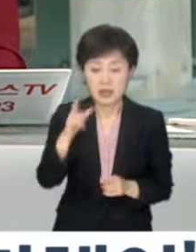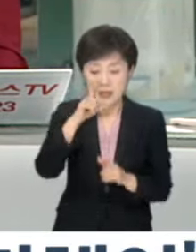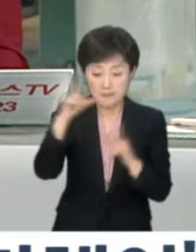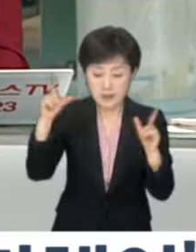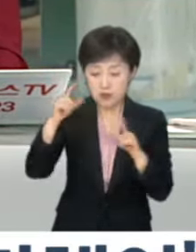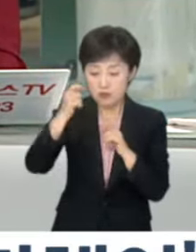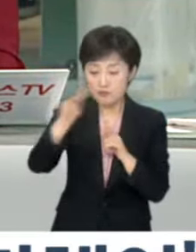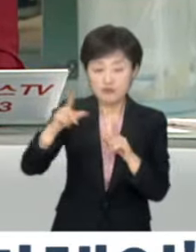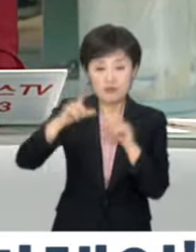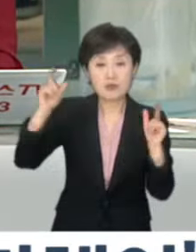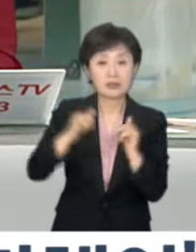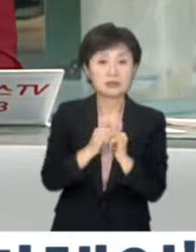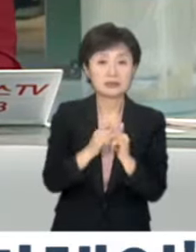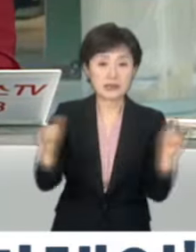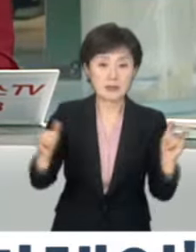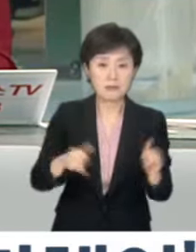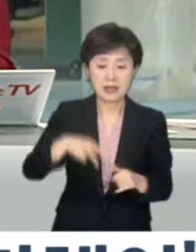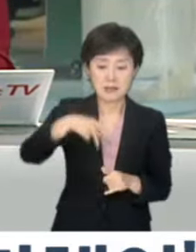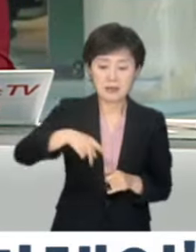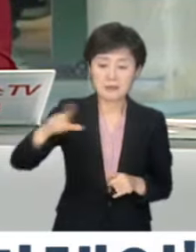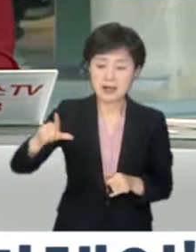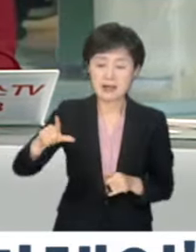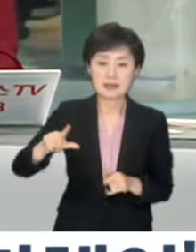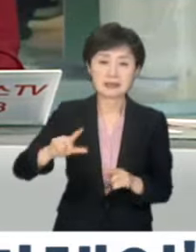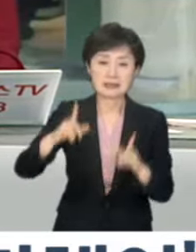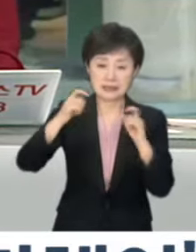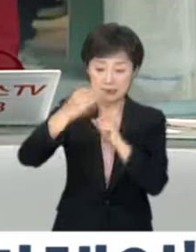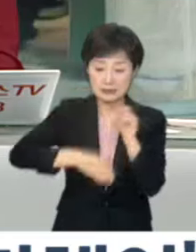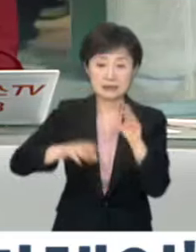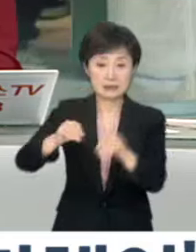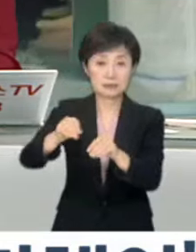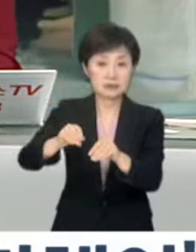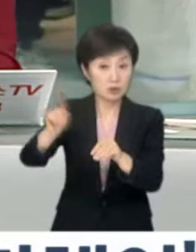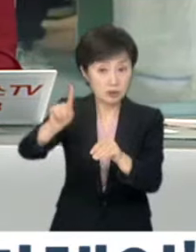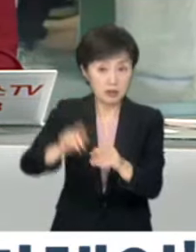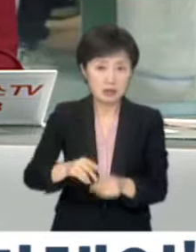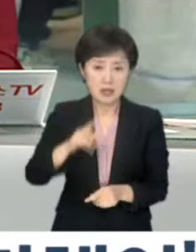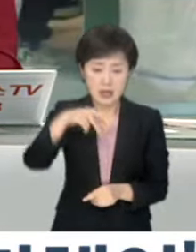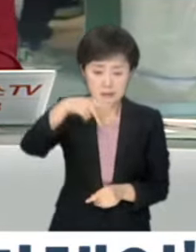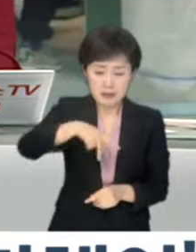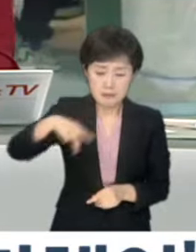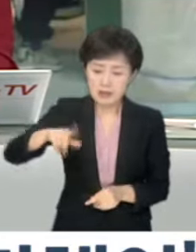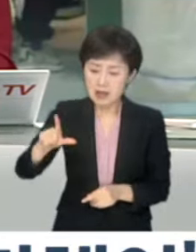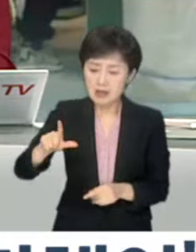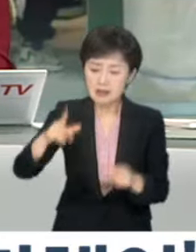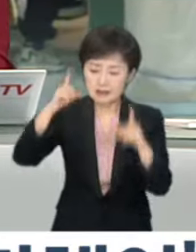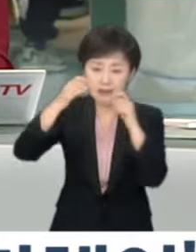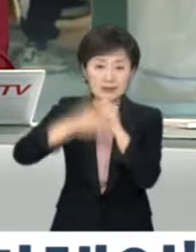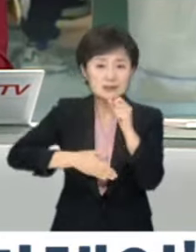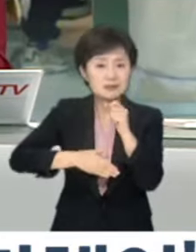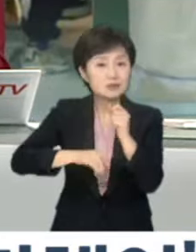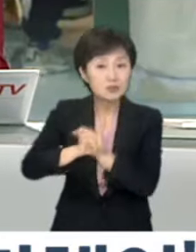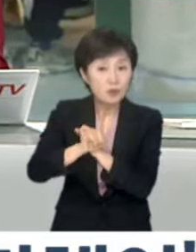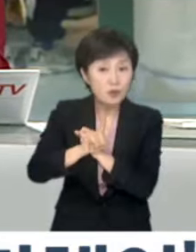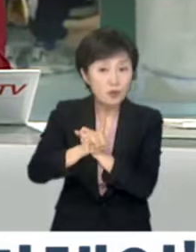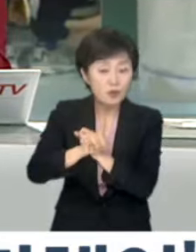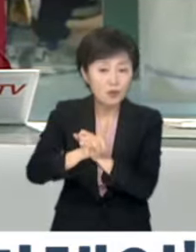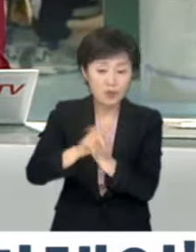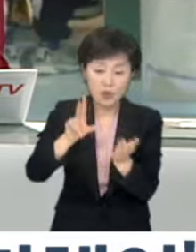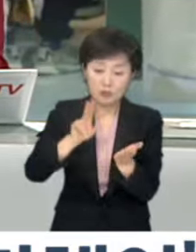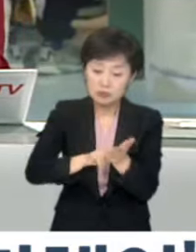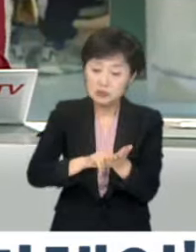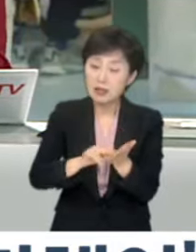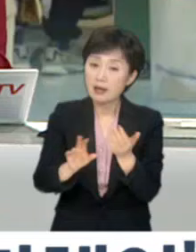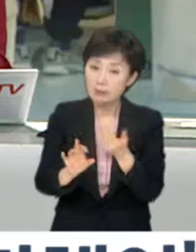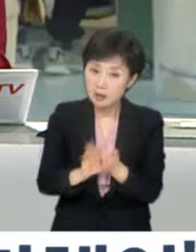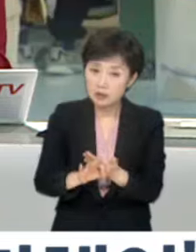공항 PPL 사진을 금지하면 된다 뭐 이건데 일단 시청자의 이해를 위해서 PPL 사진이 뭐 어떤 문제가 되는 건데 그리고 문제가 된다면